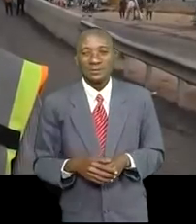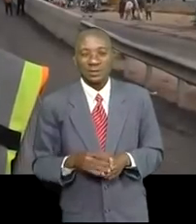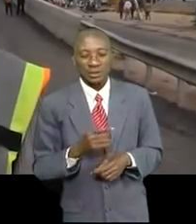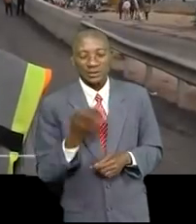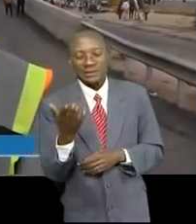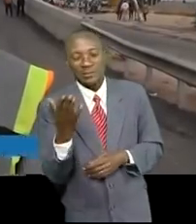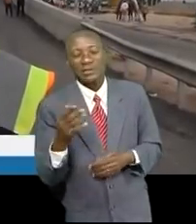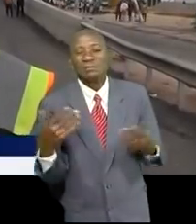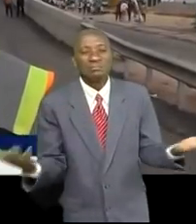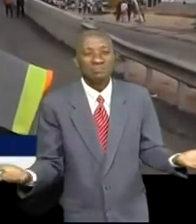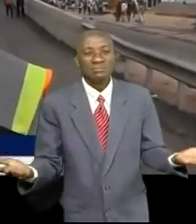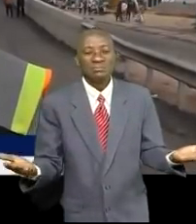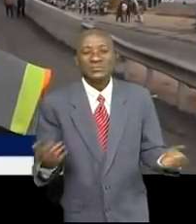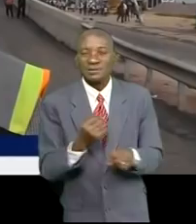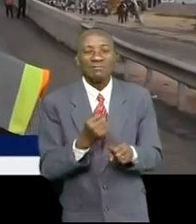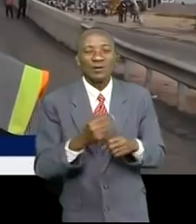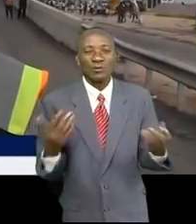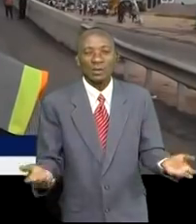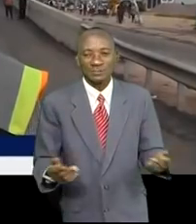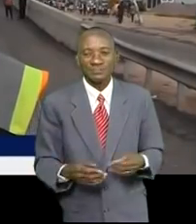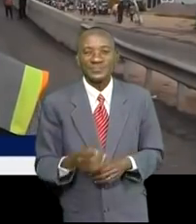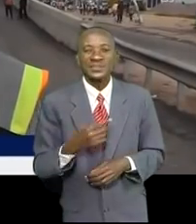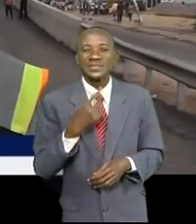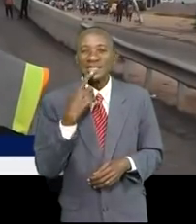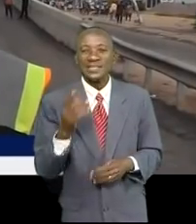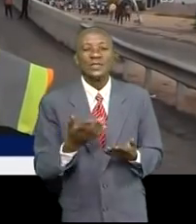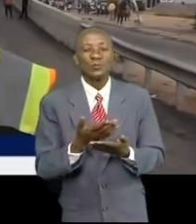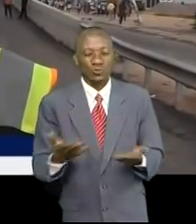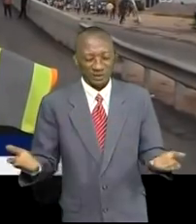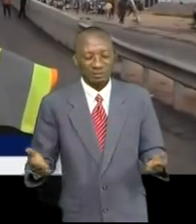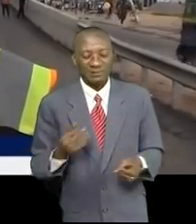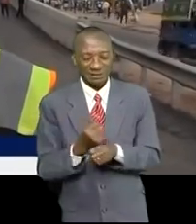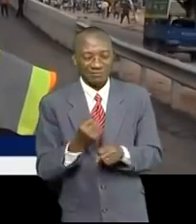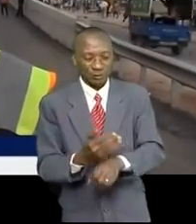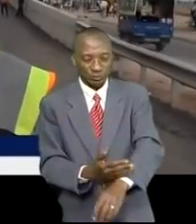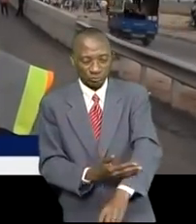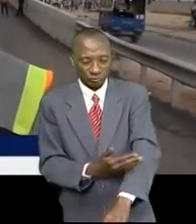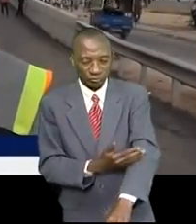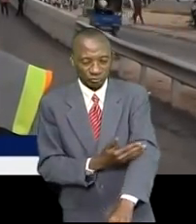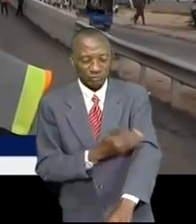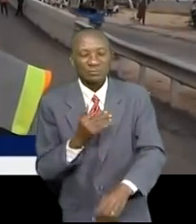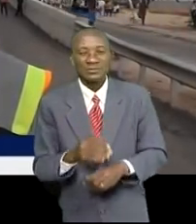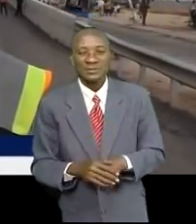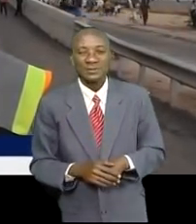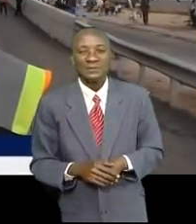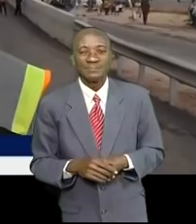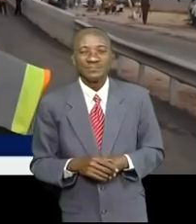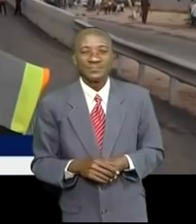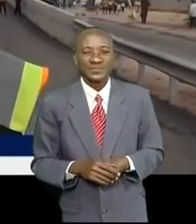évolution, tout le monde l'a suivi et aujourd'hui nous sommes à la fin. Hier, nous avons pu...